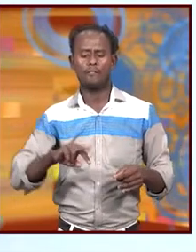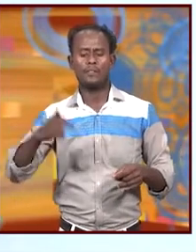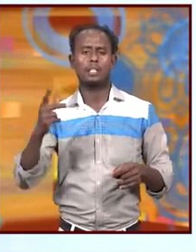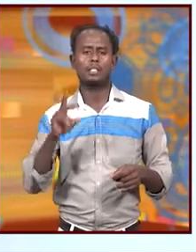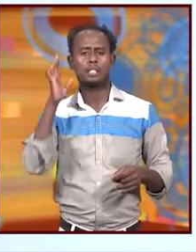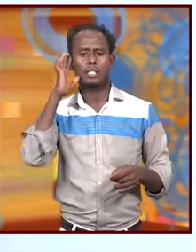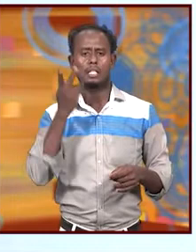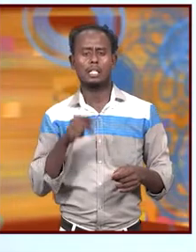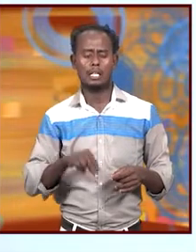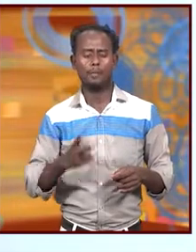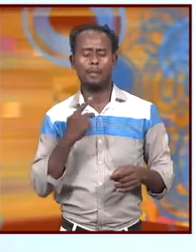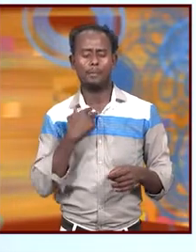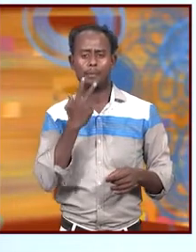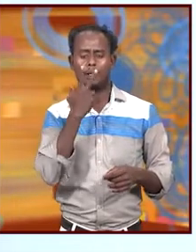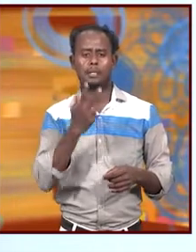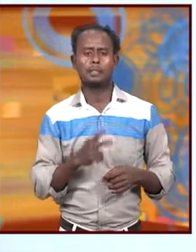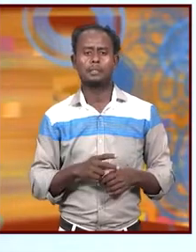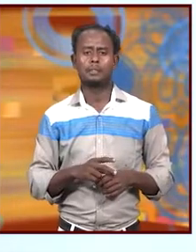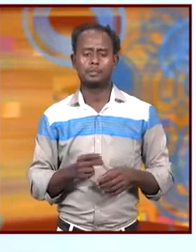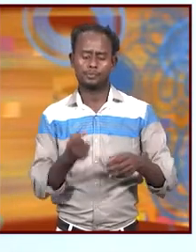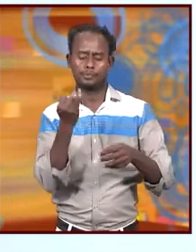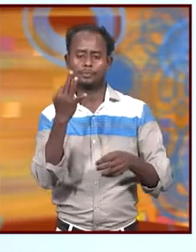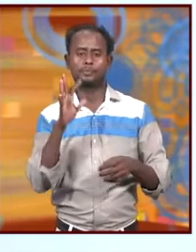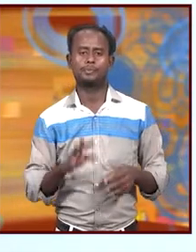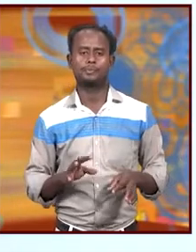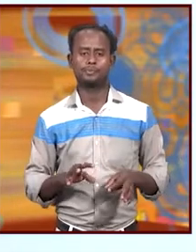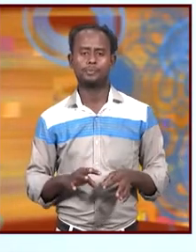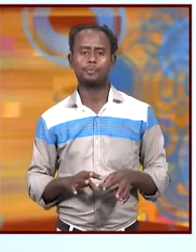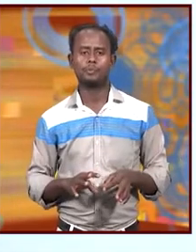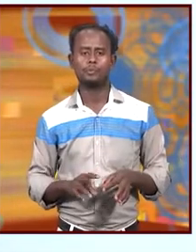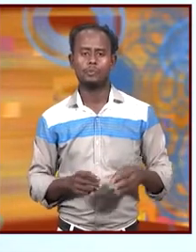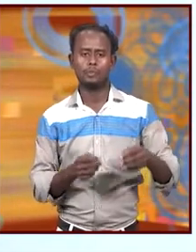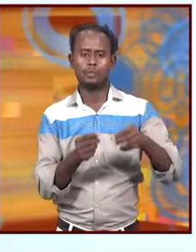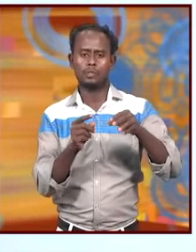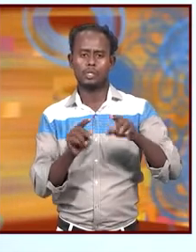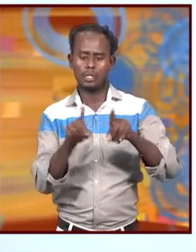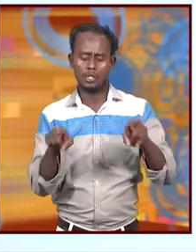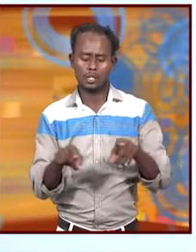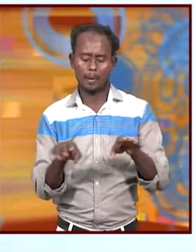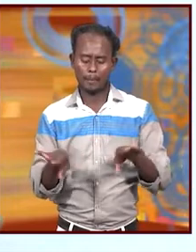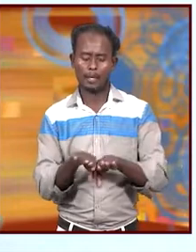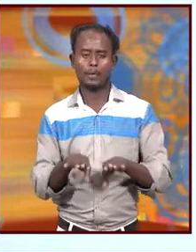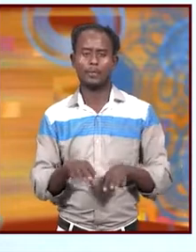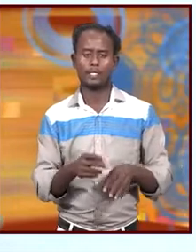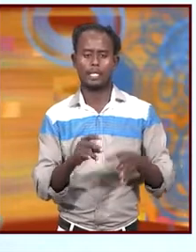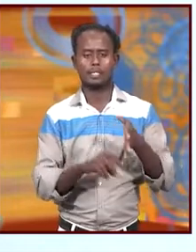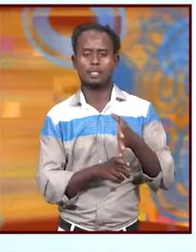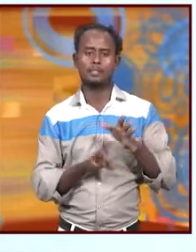மாற்றம் ஏற்படும்? ஆக கணக்கின்படி சதுரத்தினுடைய பக்கம்